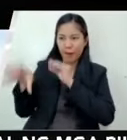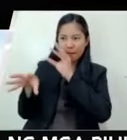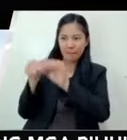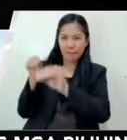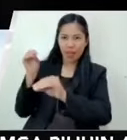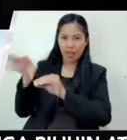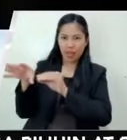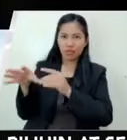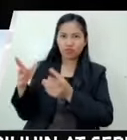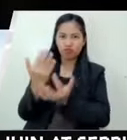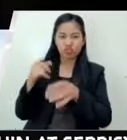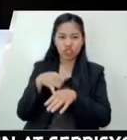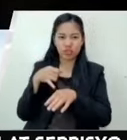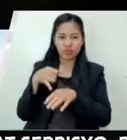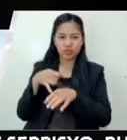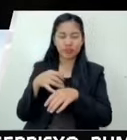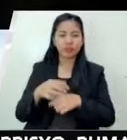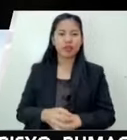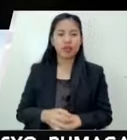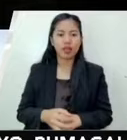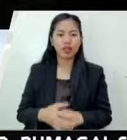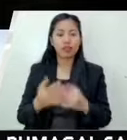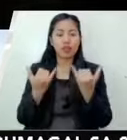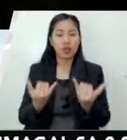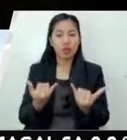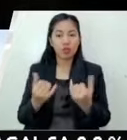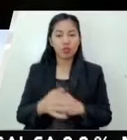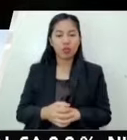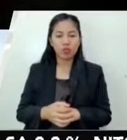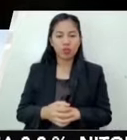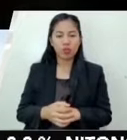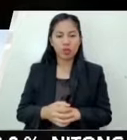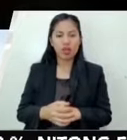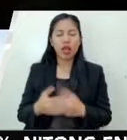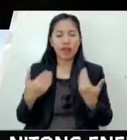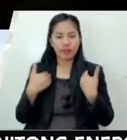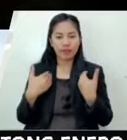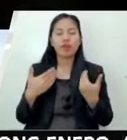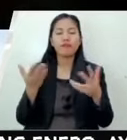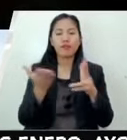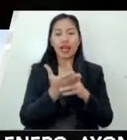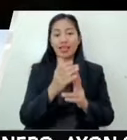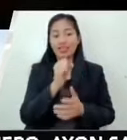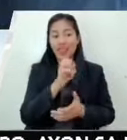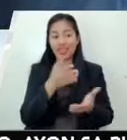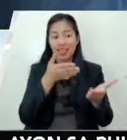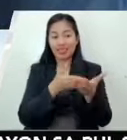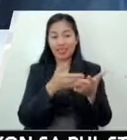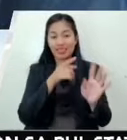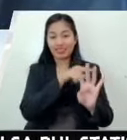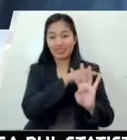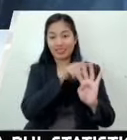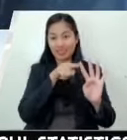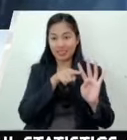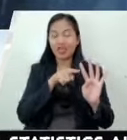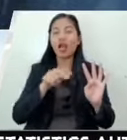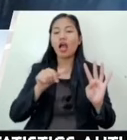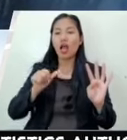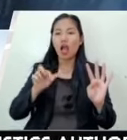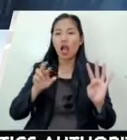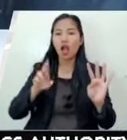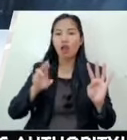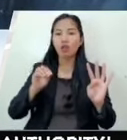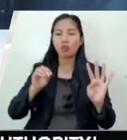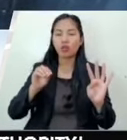pulisya sa basihan ng kasong arson na isinampan na laban kay Castro at tatlong kasamahan. Nakapiit pa rin sila sa